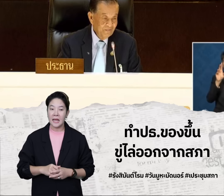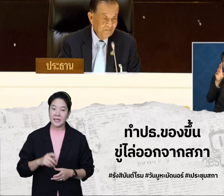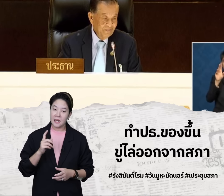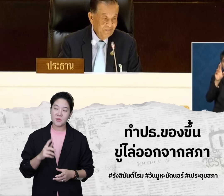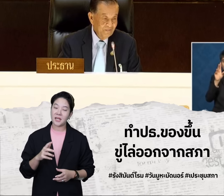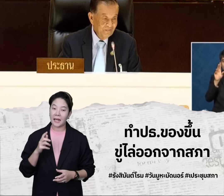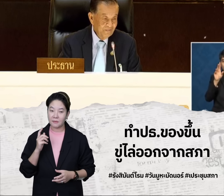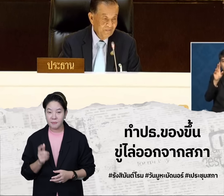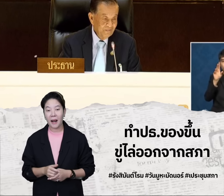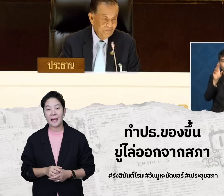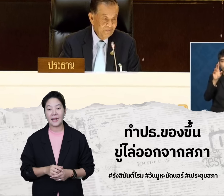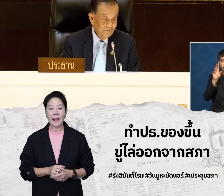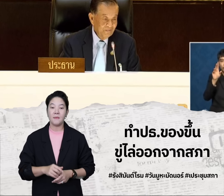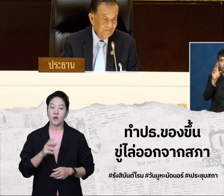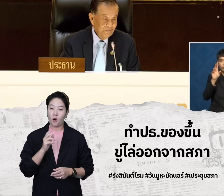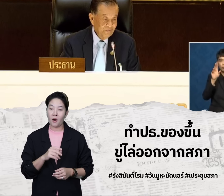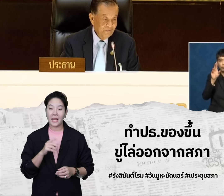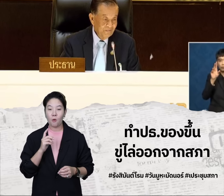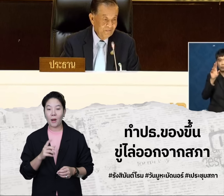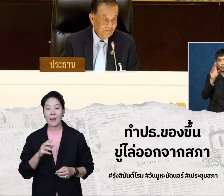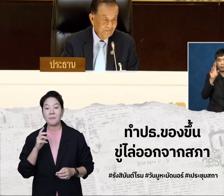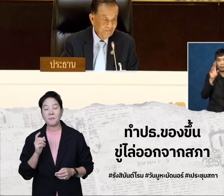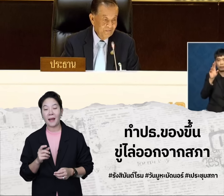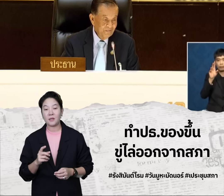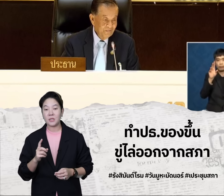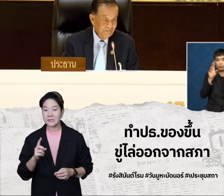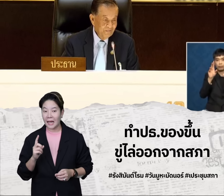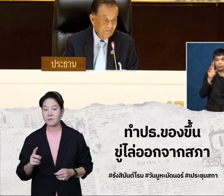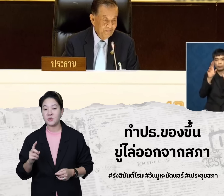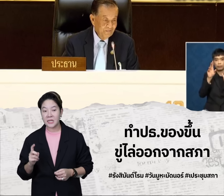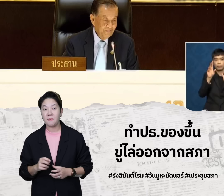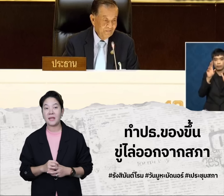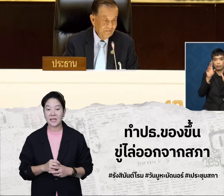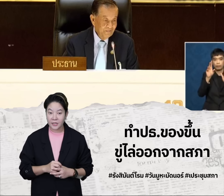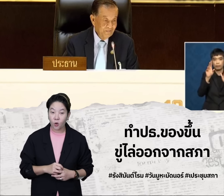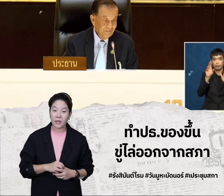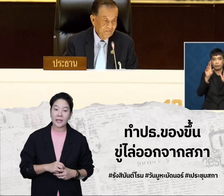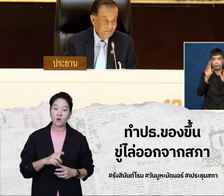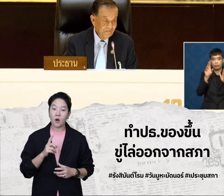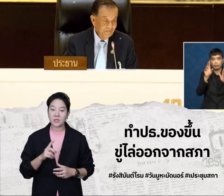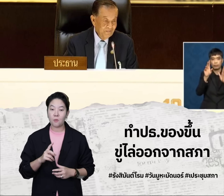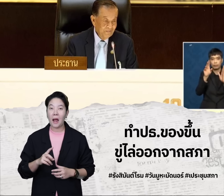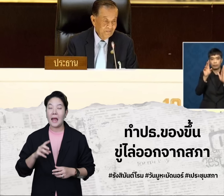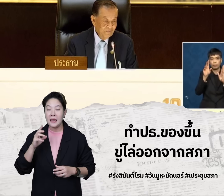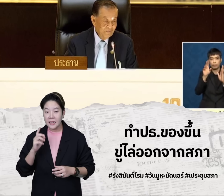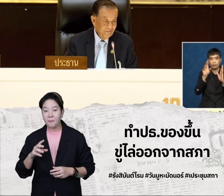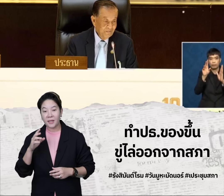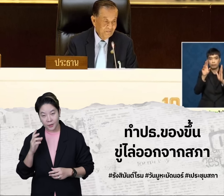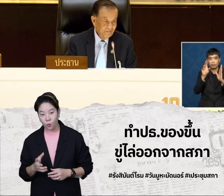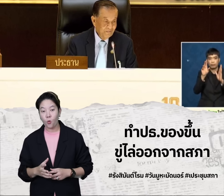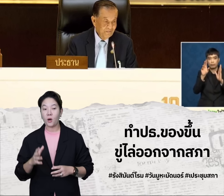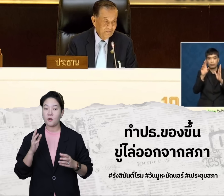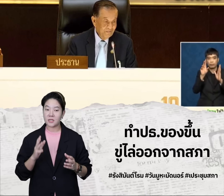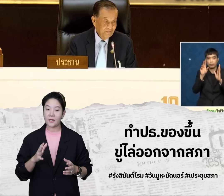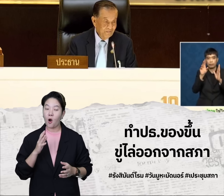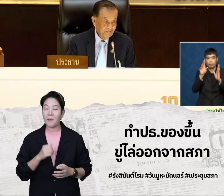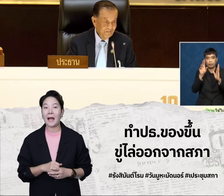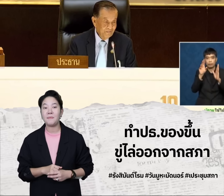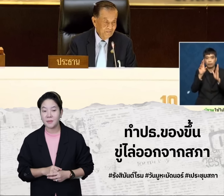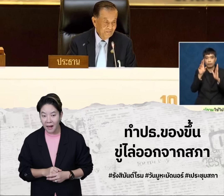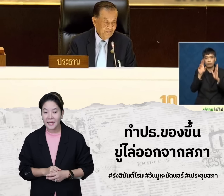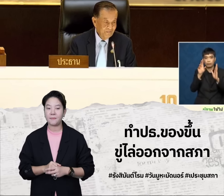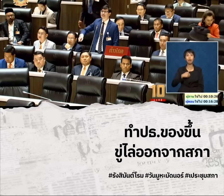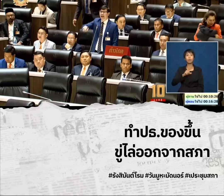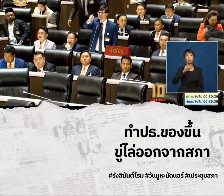ไปอีกนี่ไม่ใช่การอภิปรายนะคะขอให้เอาไว้อภิปรายในวันที่3ถึง4เมษายนนะฮะต้องเข้าใจว่านี่เป็นกระทู้เข้าใจ